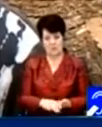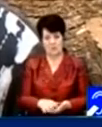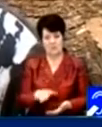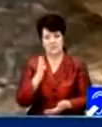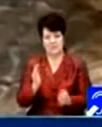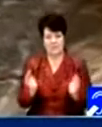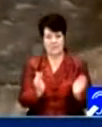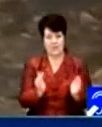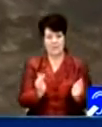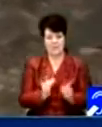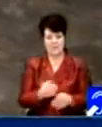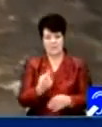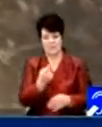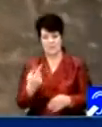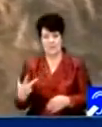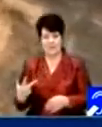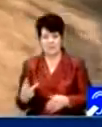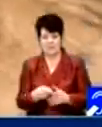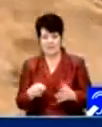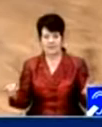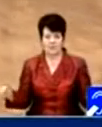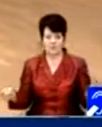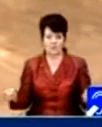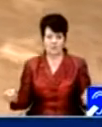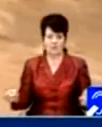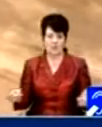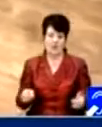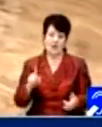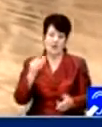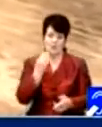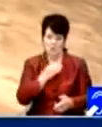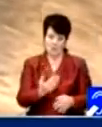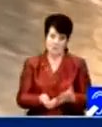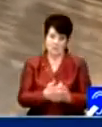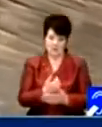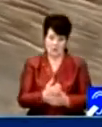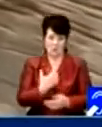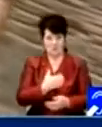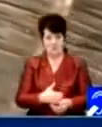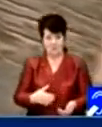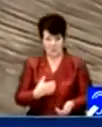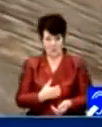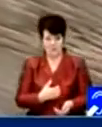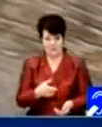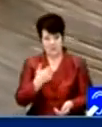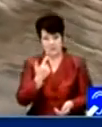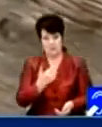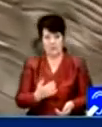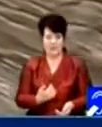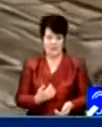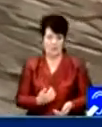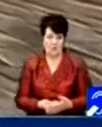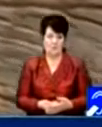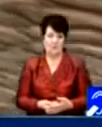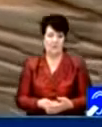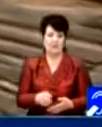mai mici, o treime din lungimea respectivă, mult mai noi. Este extrem de valoroasă, aș spune eu, pentru că